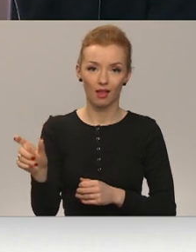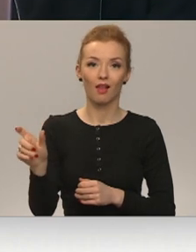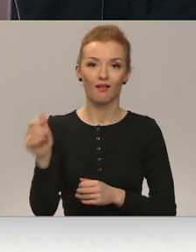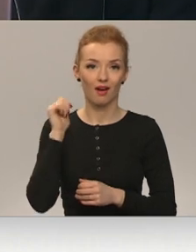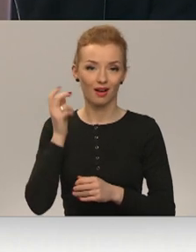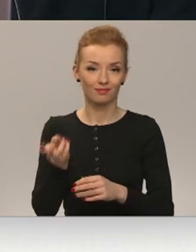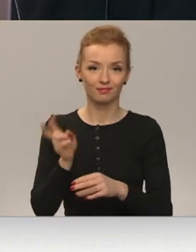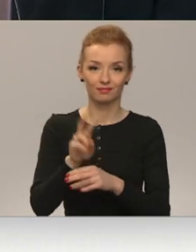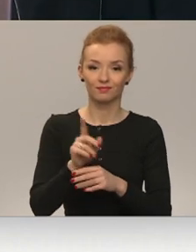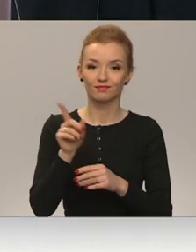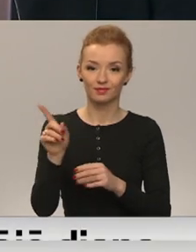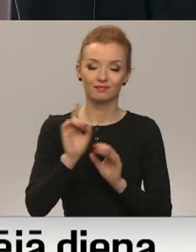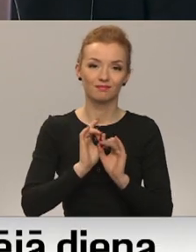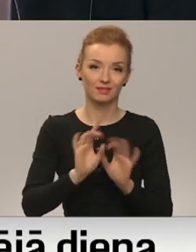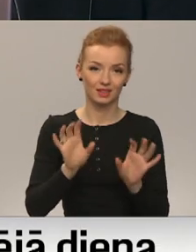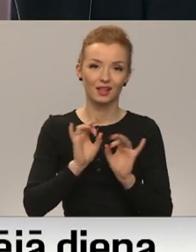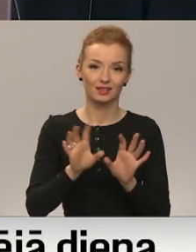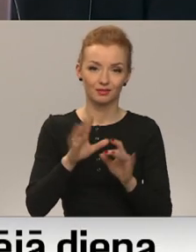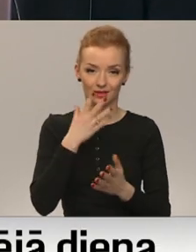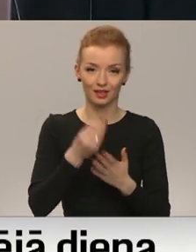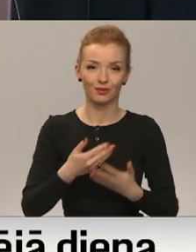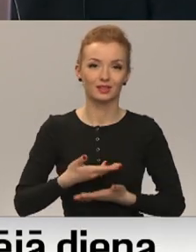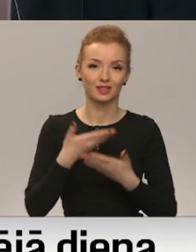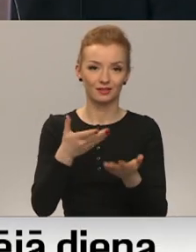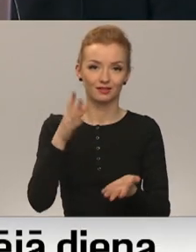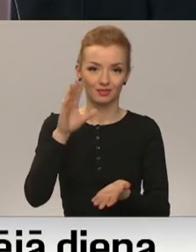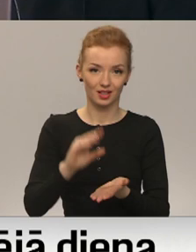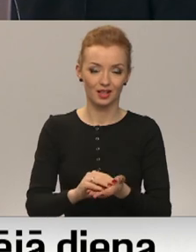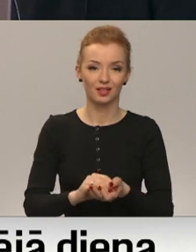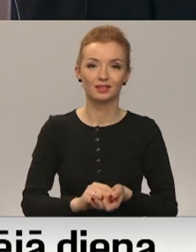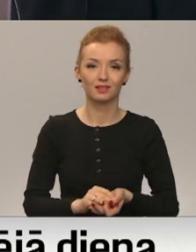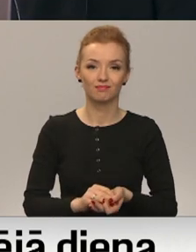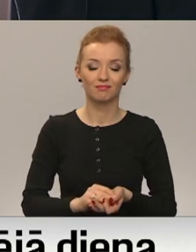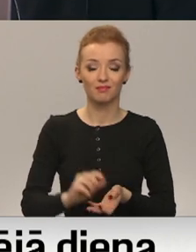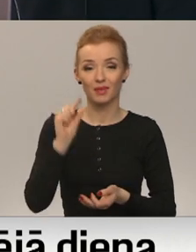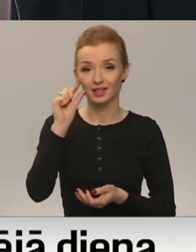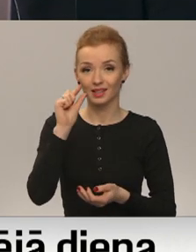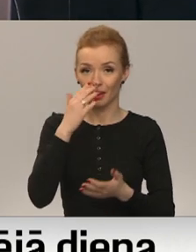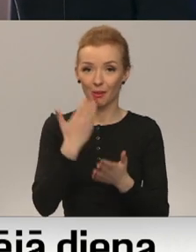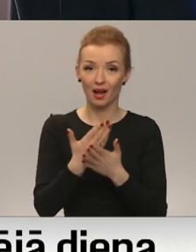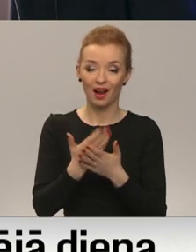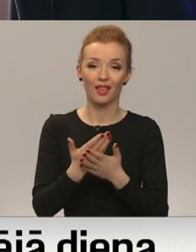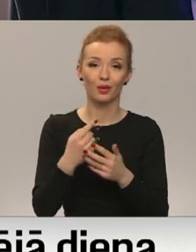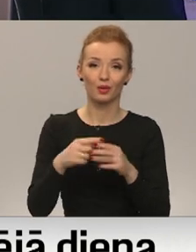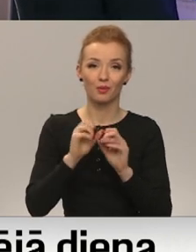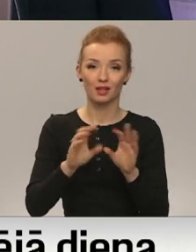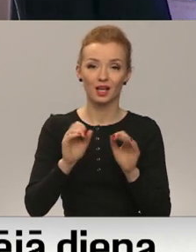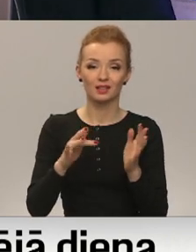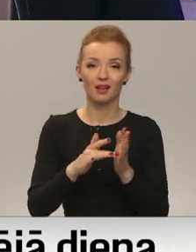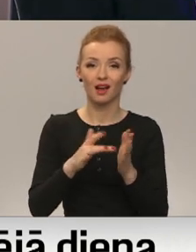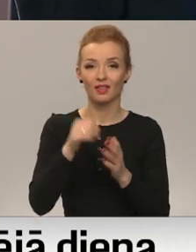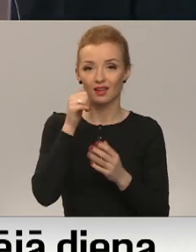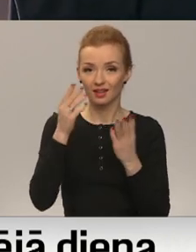kas salika vienkārši visus punktus uz i un kaut mazliet parādīja un izstāstīja to, kāda ikdiena ir